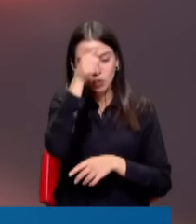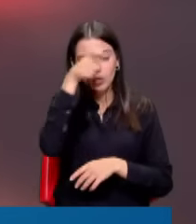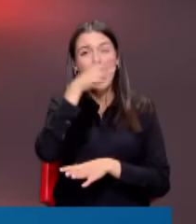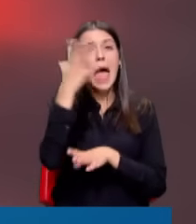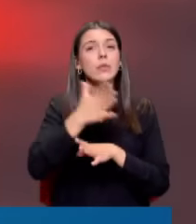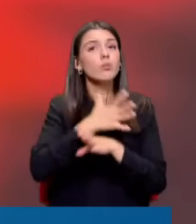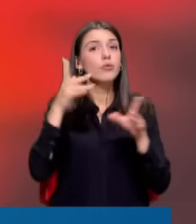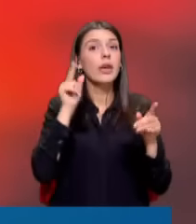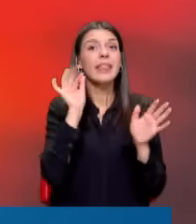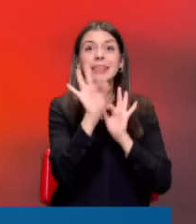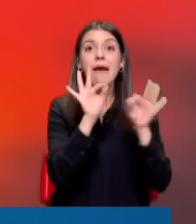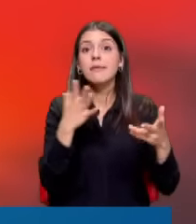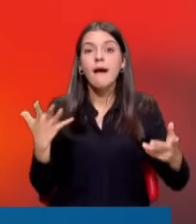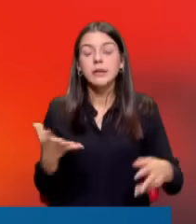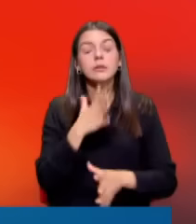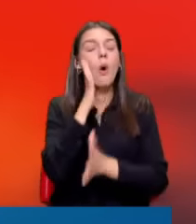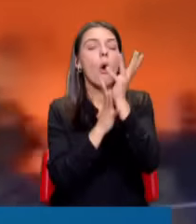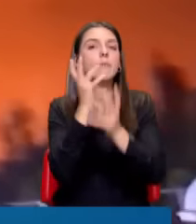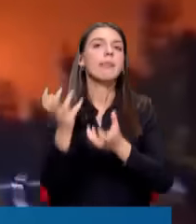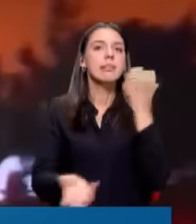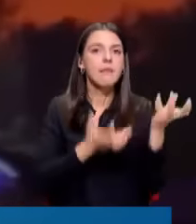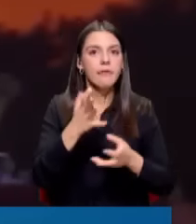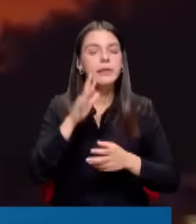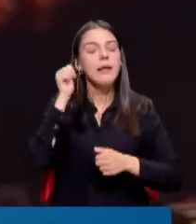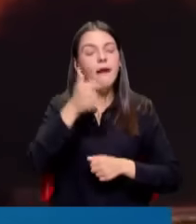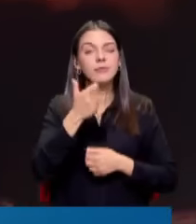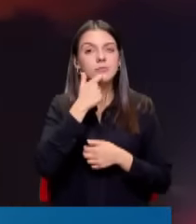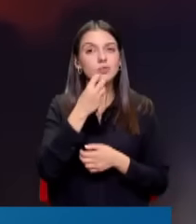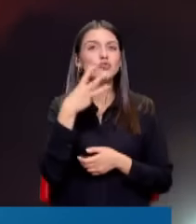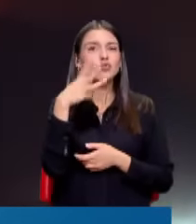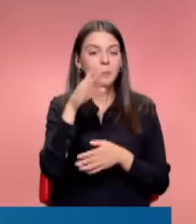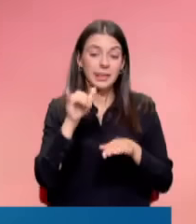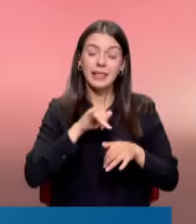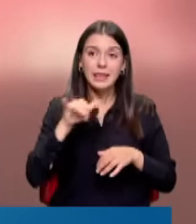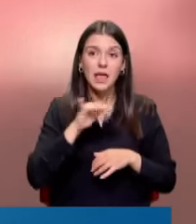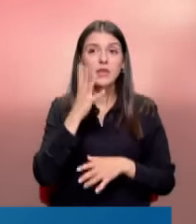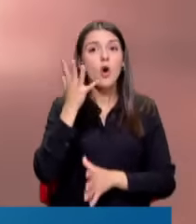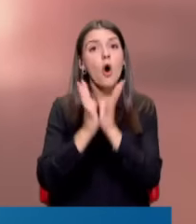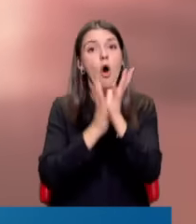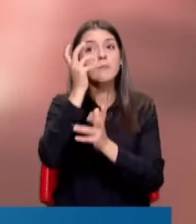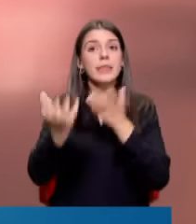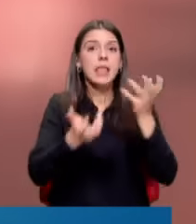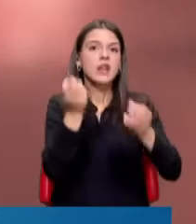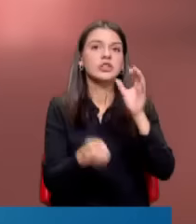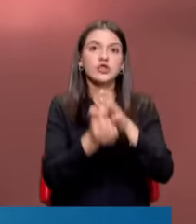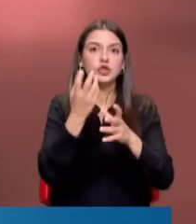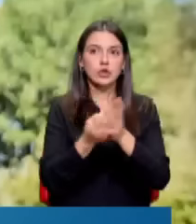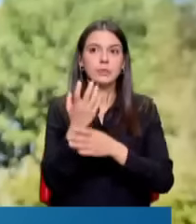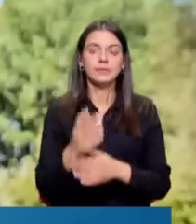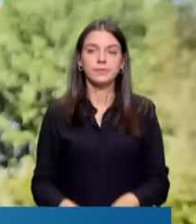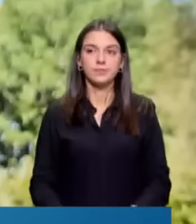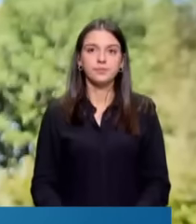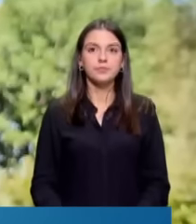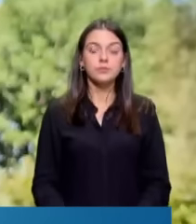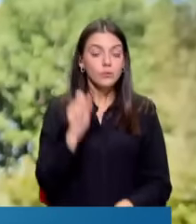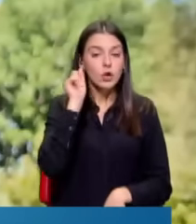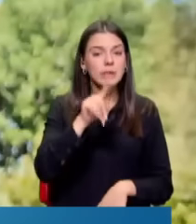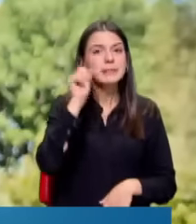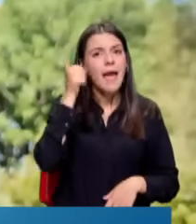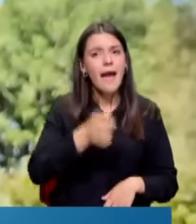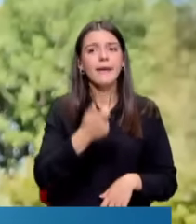orman yangınları oluyor. Öyle ki her yıl 3000'e yakın orman yangını çıkıyor. Kaç! Kaç! Ülkemizde her